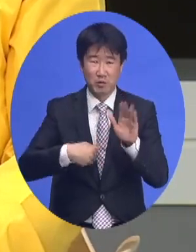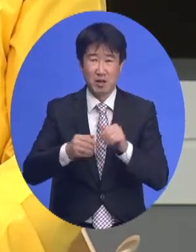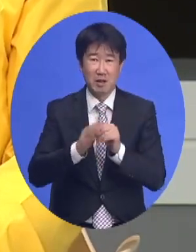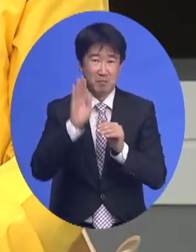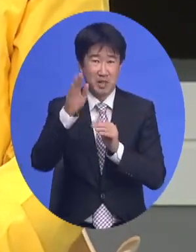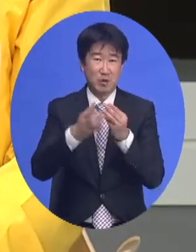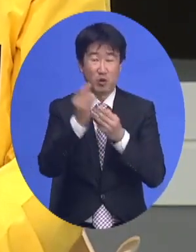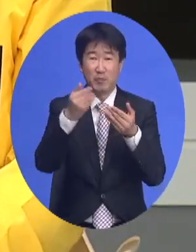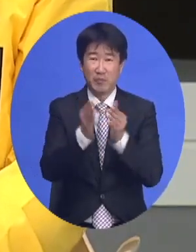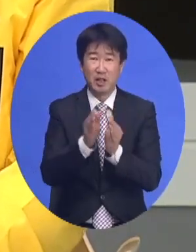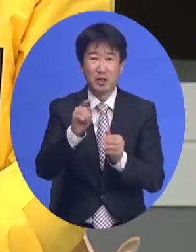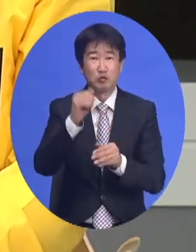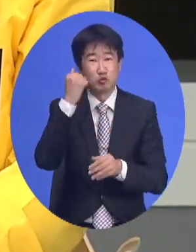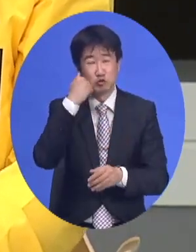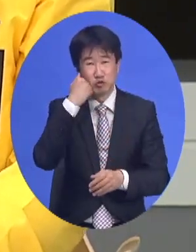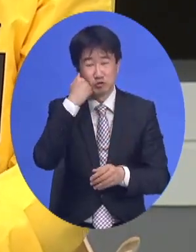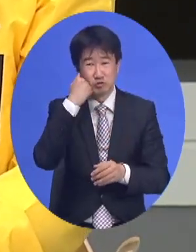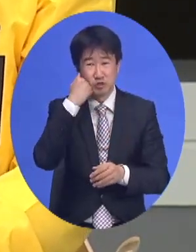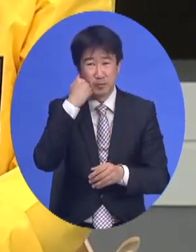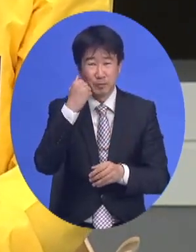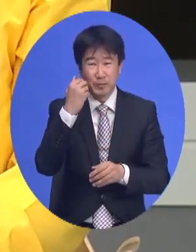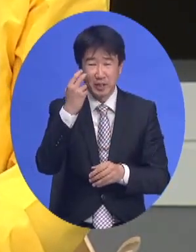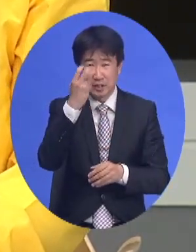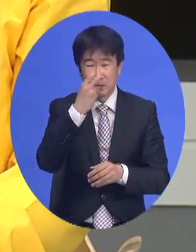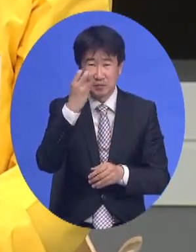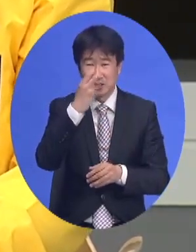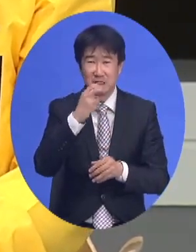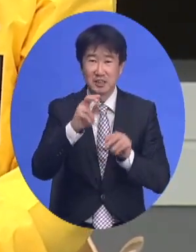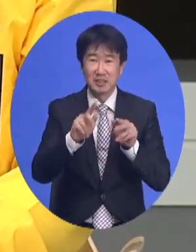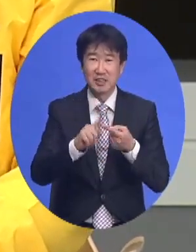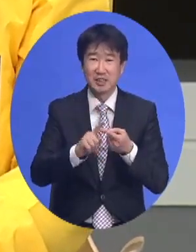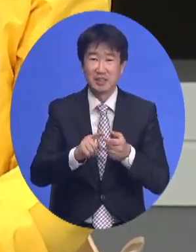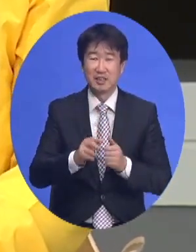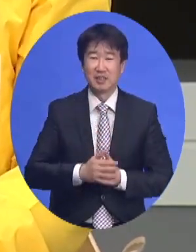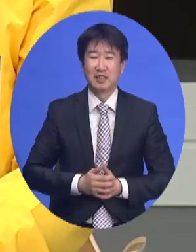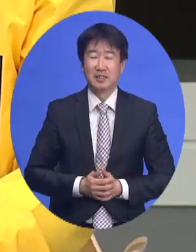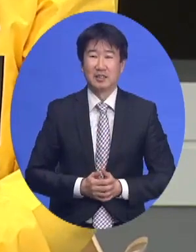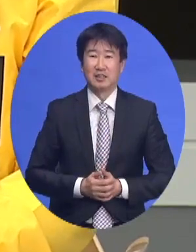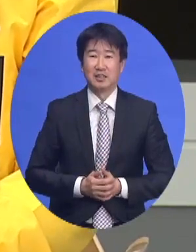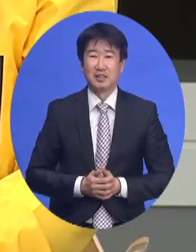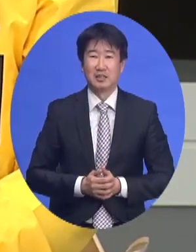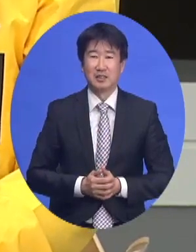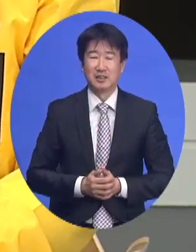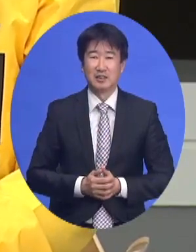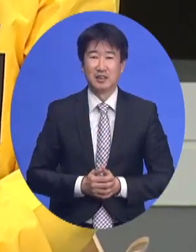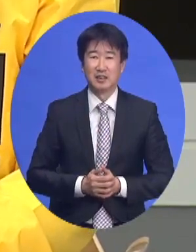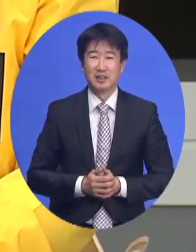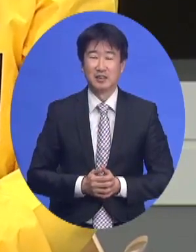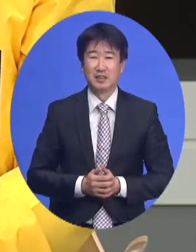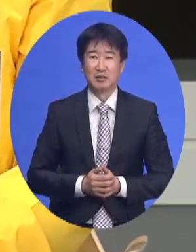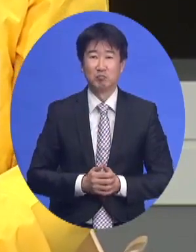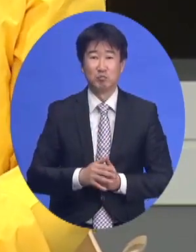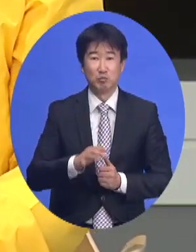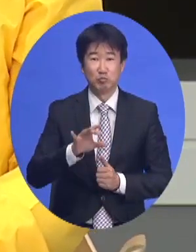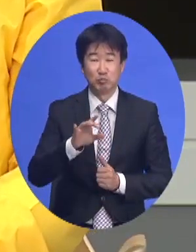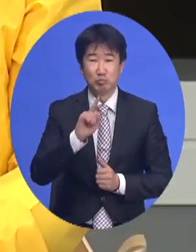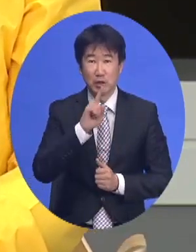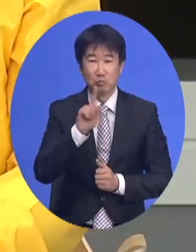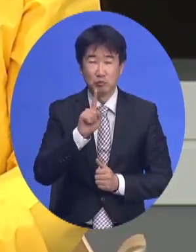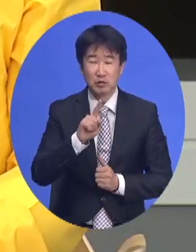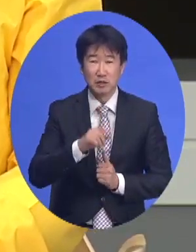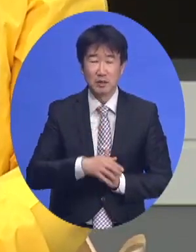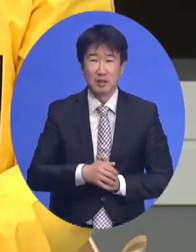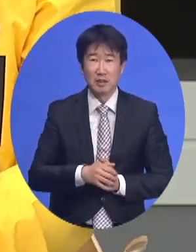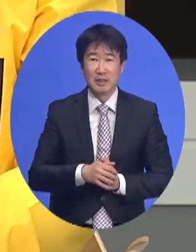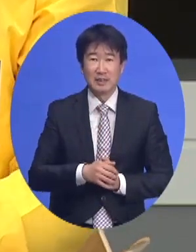미래통합당에서 어떤 누굴 그 검증을 하고 이런 부분 지금은 이게 저는 잘 그 아 그럼 무슨 말씀하십니까?